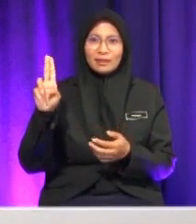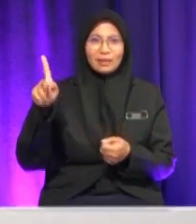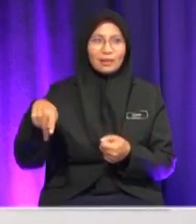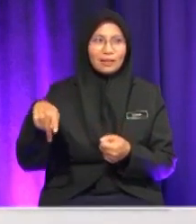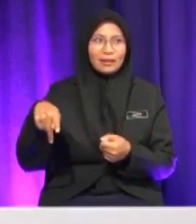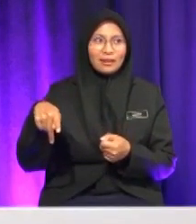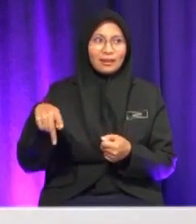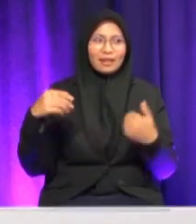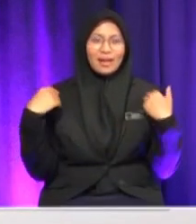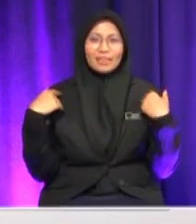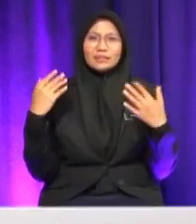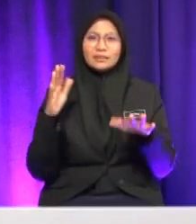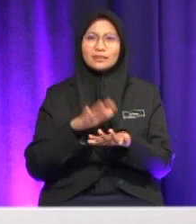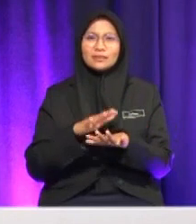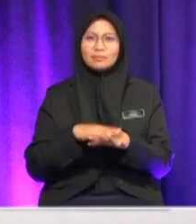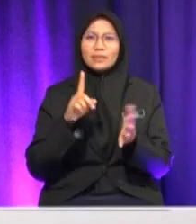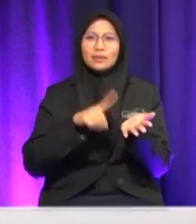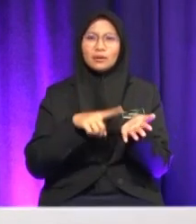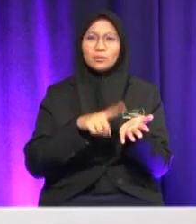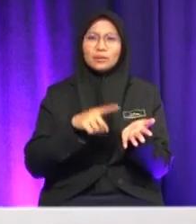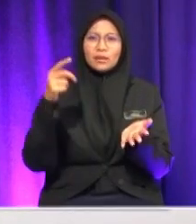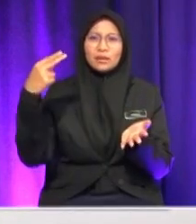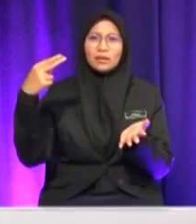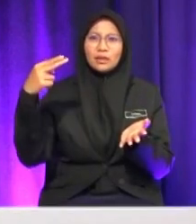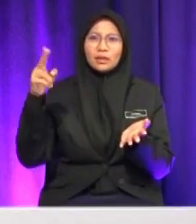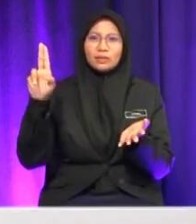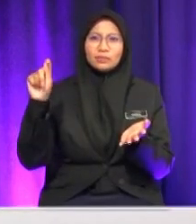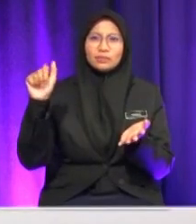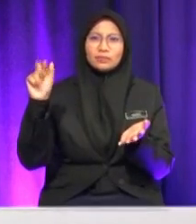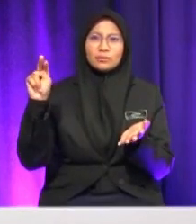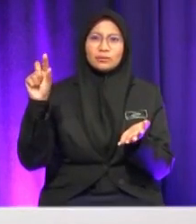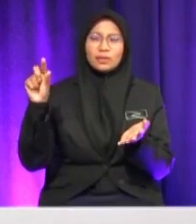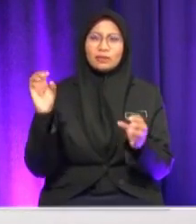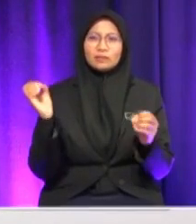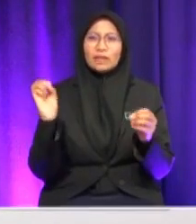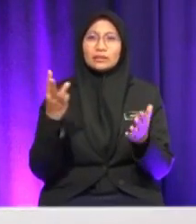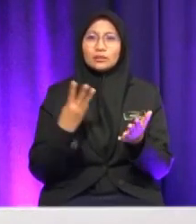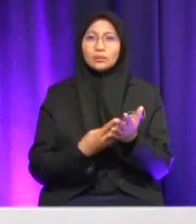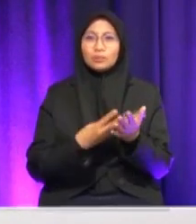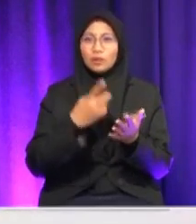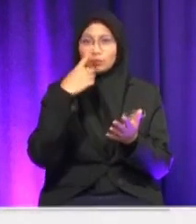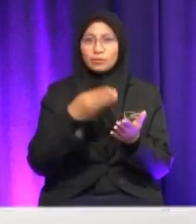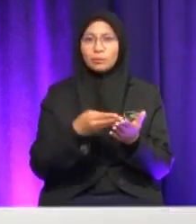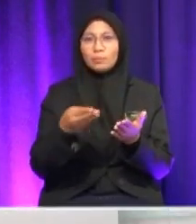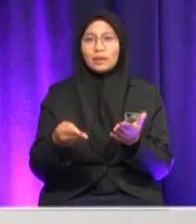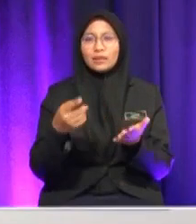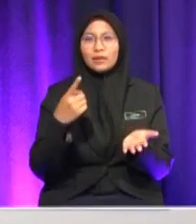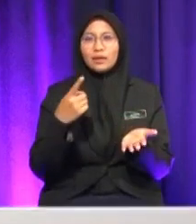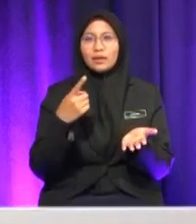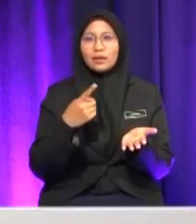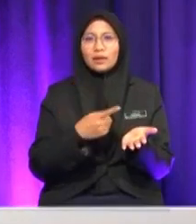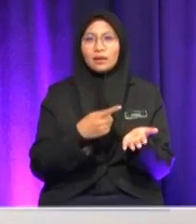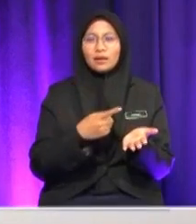Mempunyai banyak hutang, tidak mempunyai wang untuk bayar balik hutang. Okey, mempunyai banyak hutang dan tidak